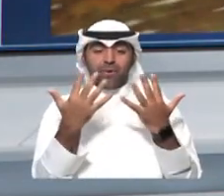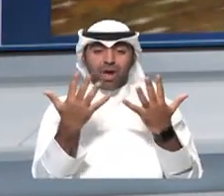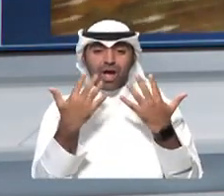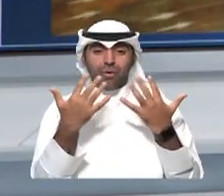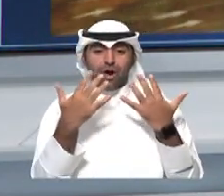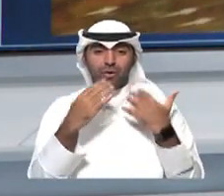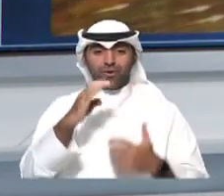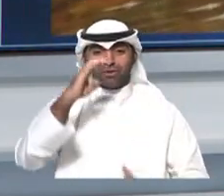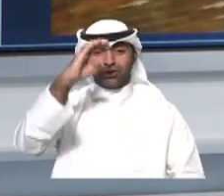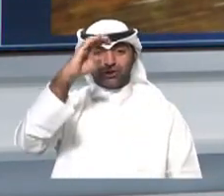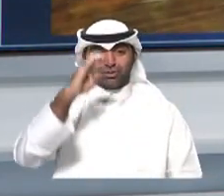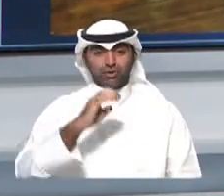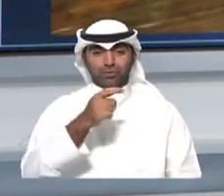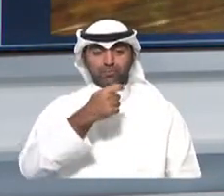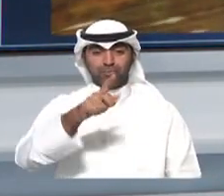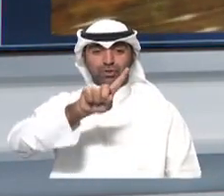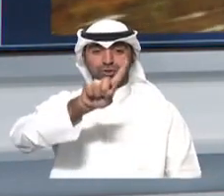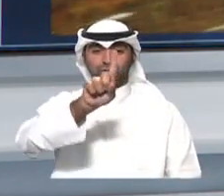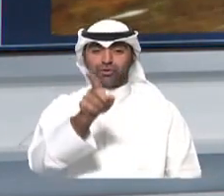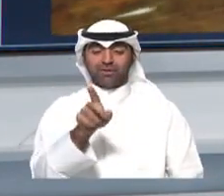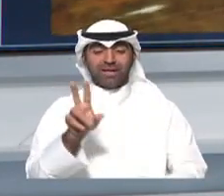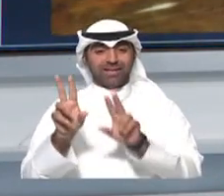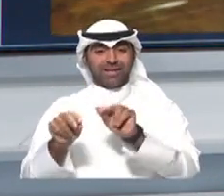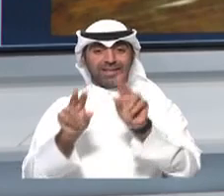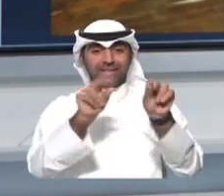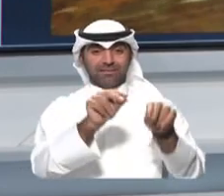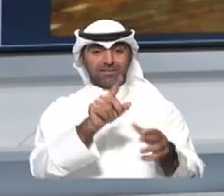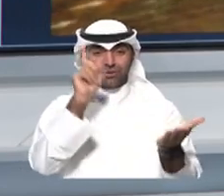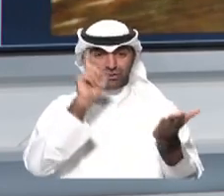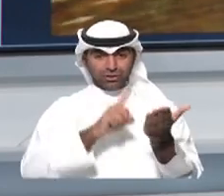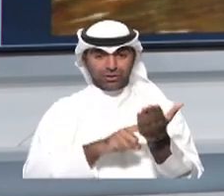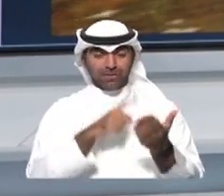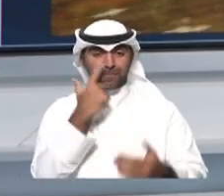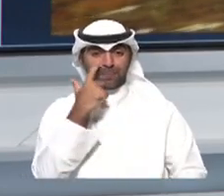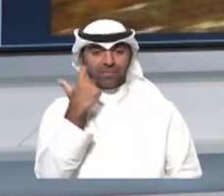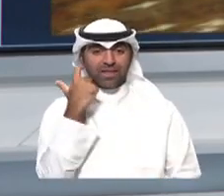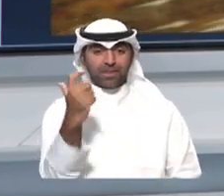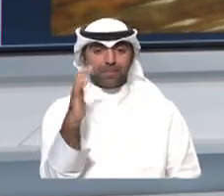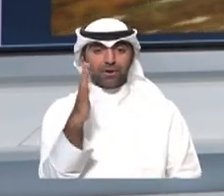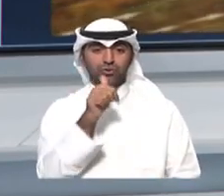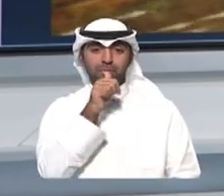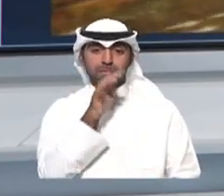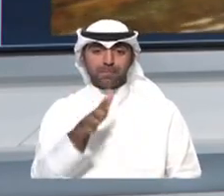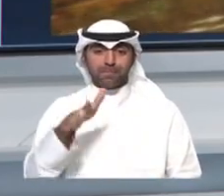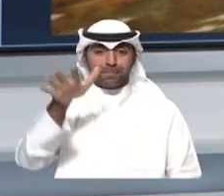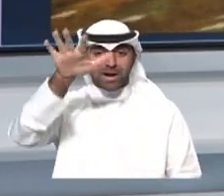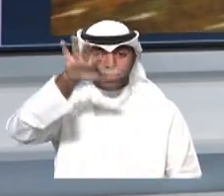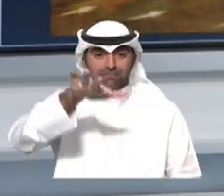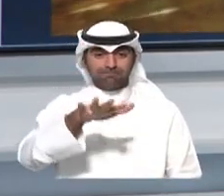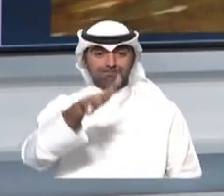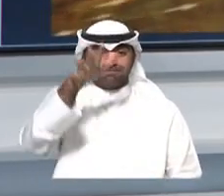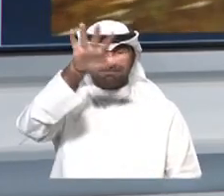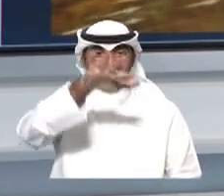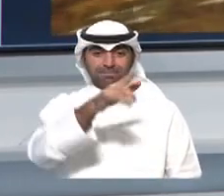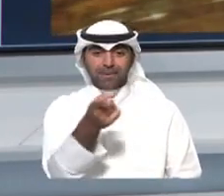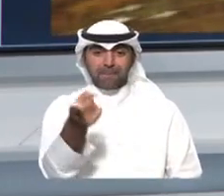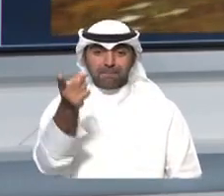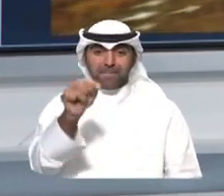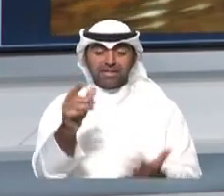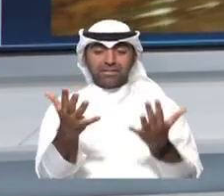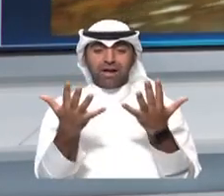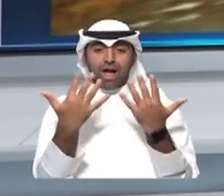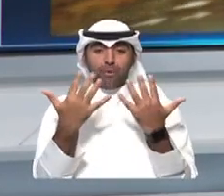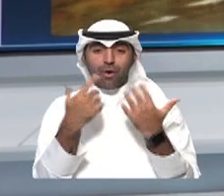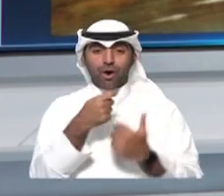يكون ملحوظ أكثر على المناطق الساحلية وداخل البحر. أما بالنسبة للأجواء الغائمة راح تكون مسيطرة على معظم